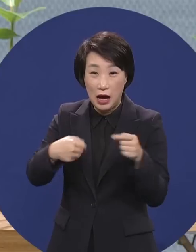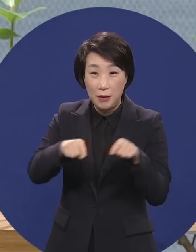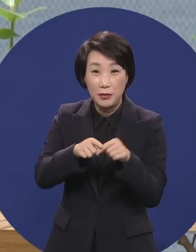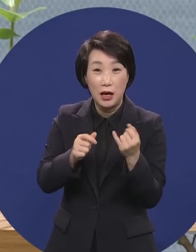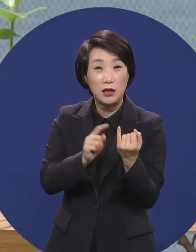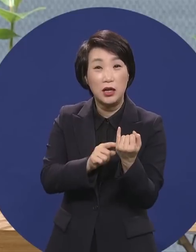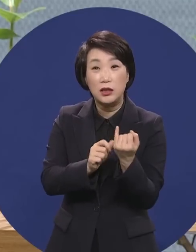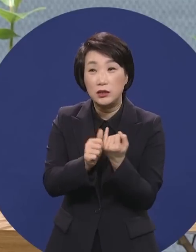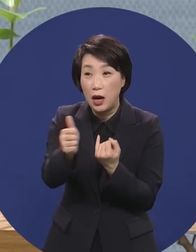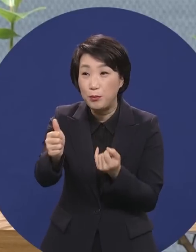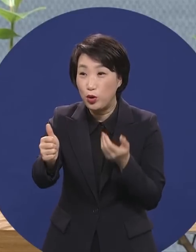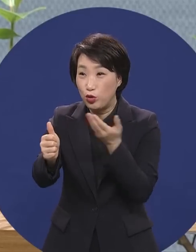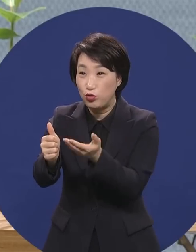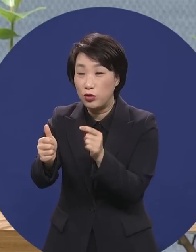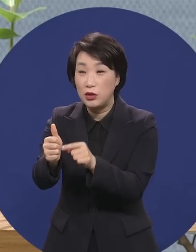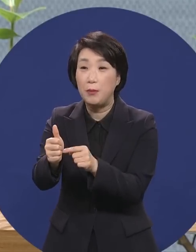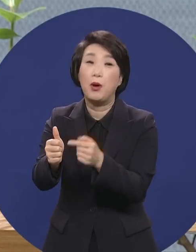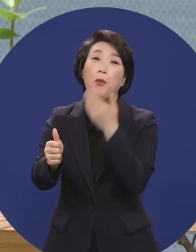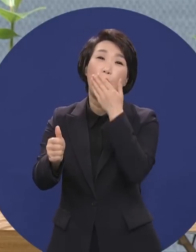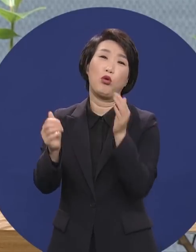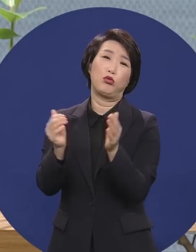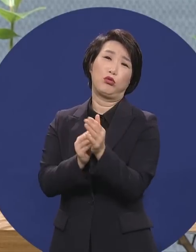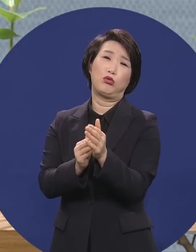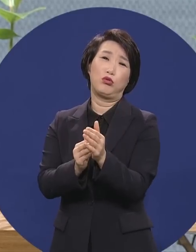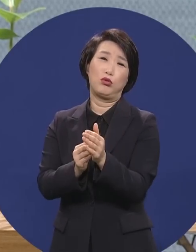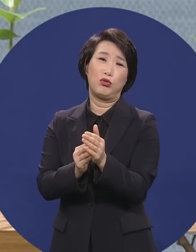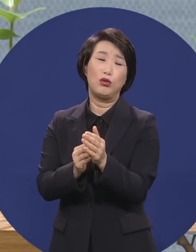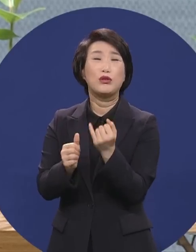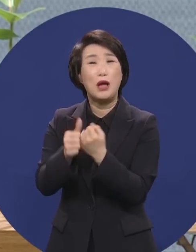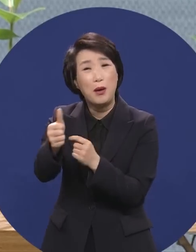남편도 주매 그도 먹은지라.